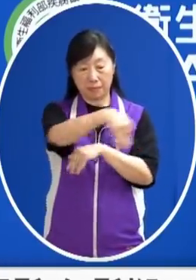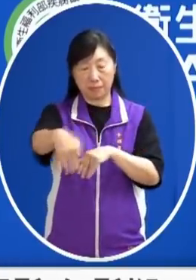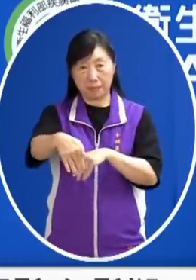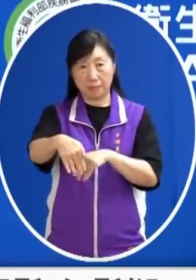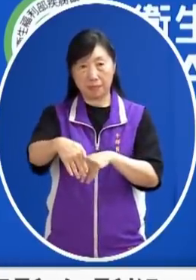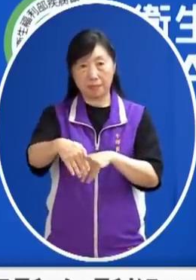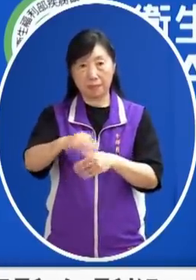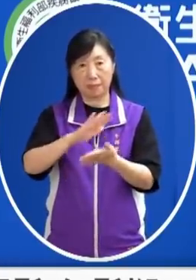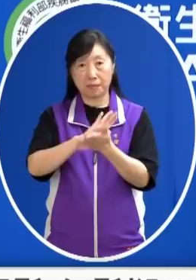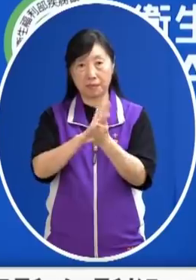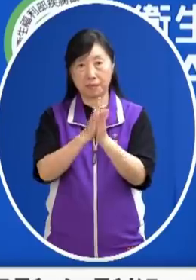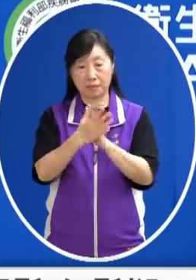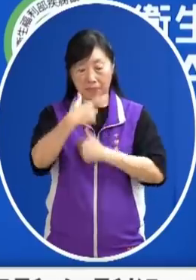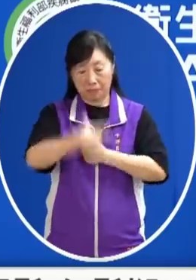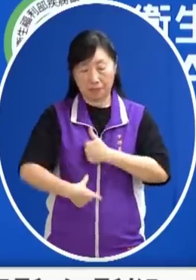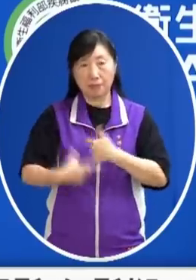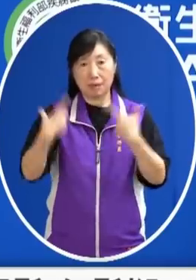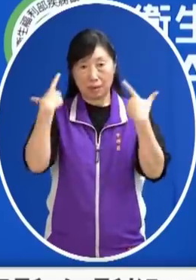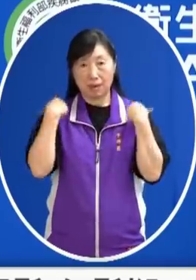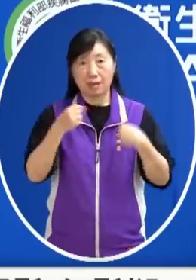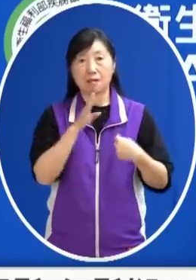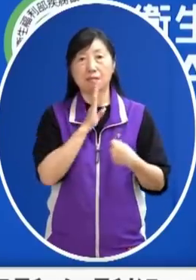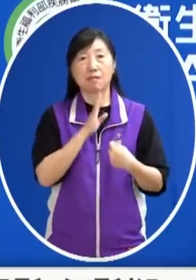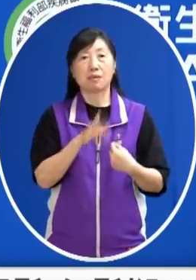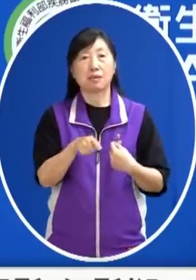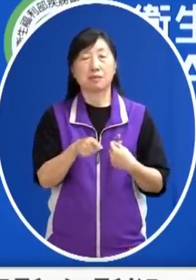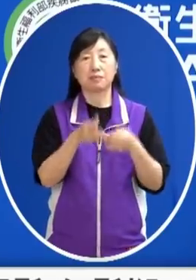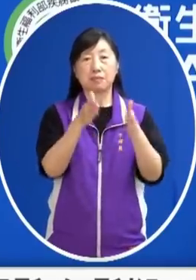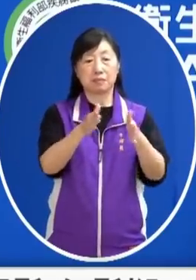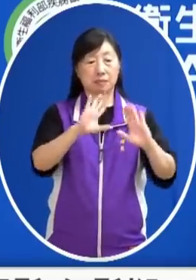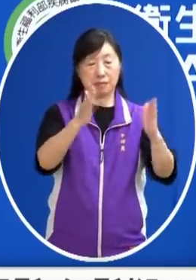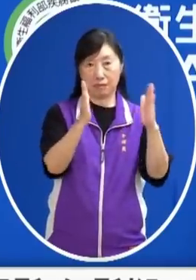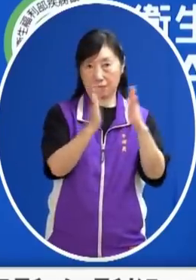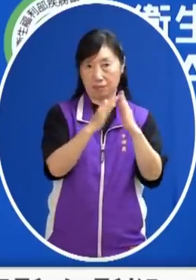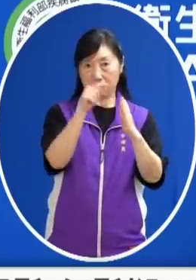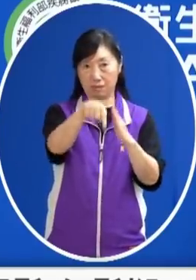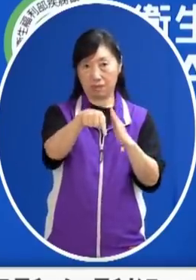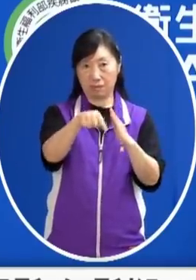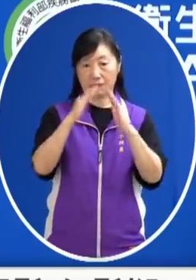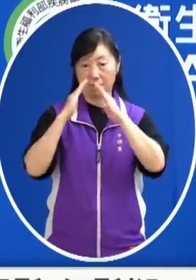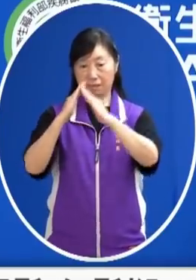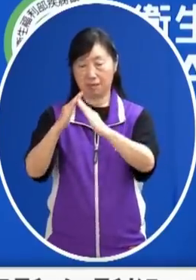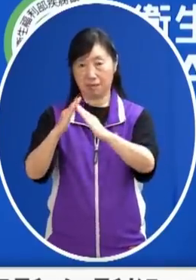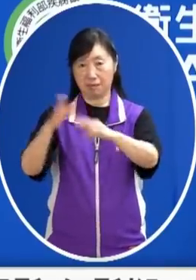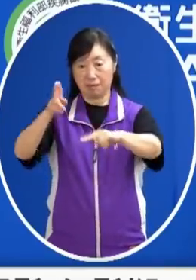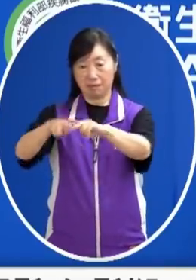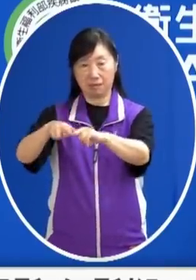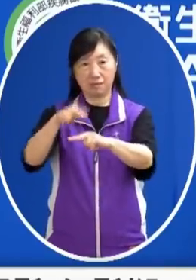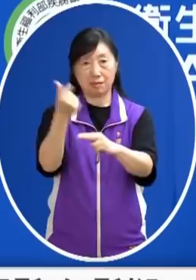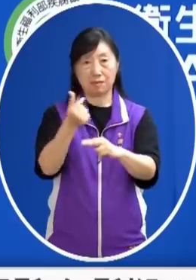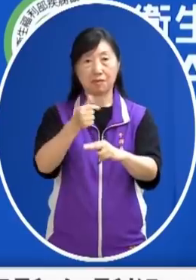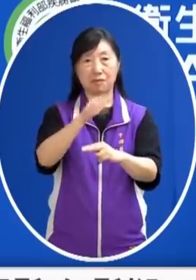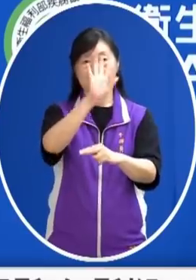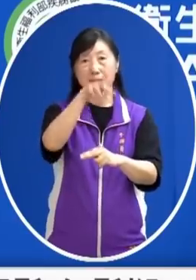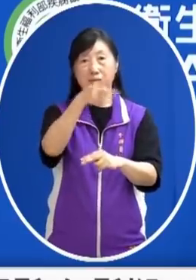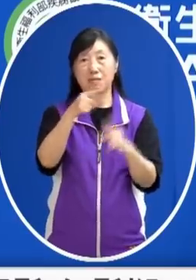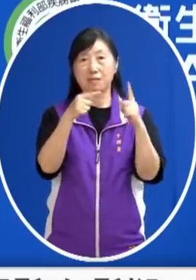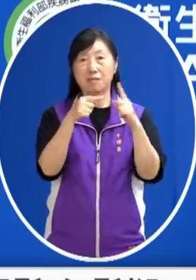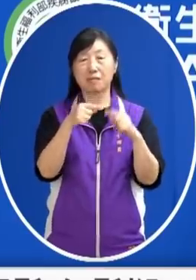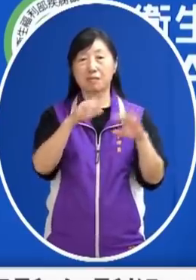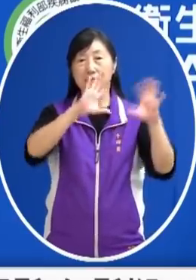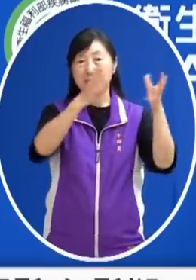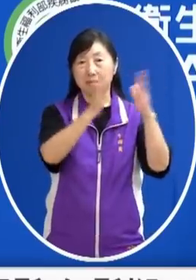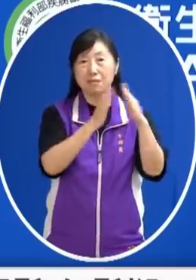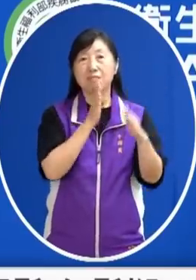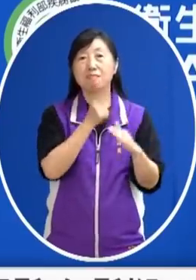人。好，我们本来是最大，以前有些国家就整个哈城把它封了，好，它封了一个城跟城